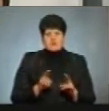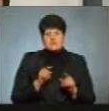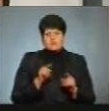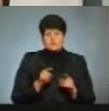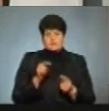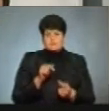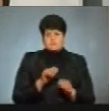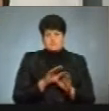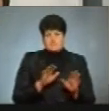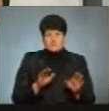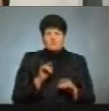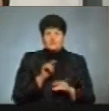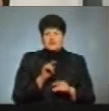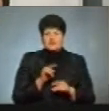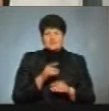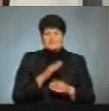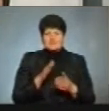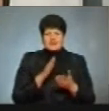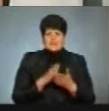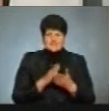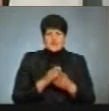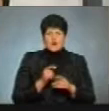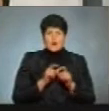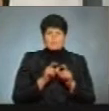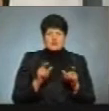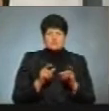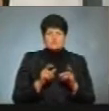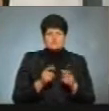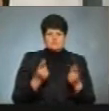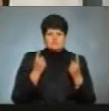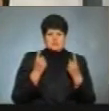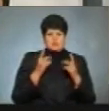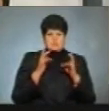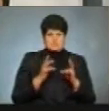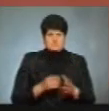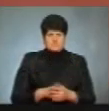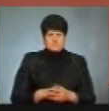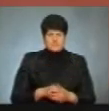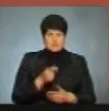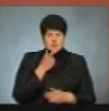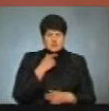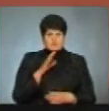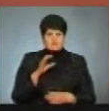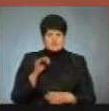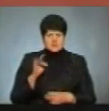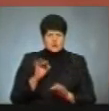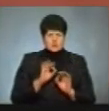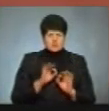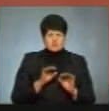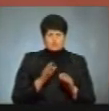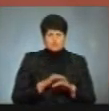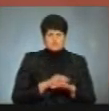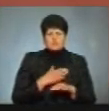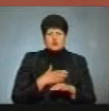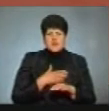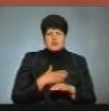експлуатації атракціонів. Тобто, вони не являються об'єктом підвищеної безпеки. Пане Василю, розкажіть, будь ласка, про